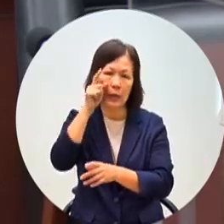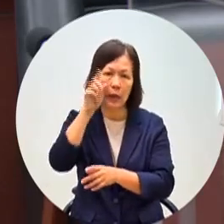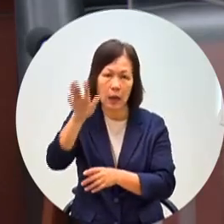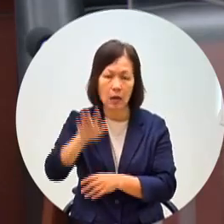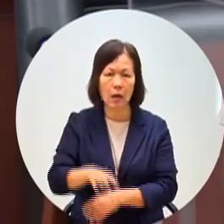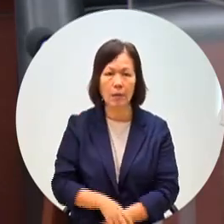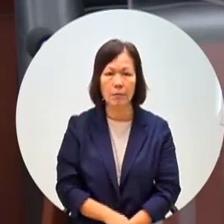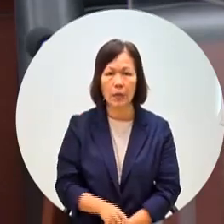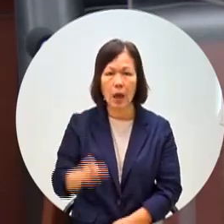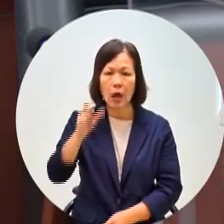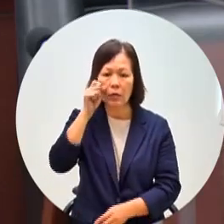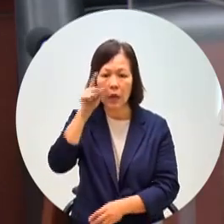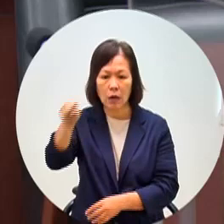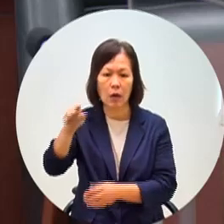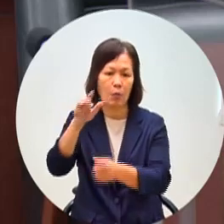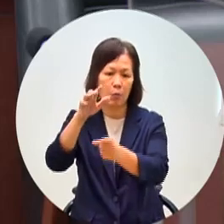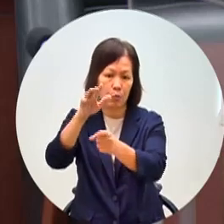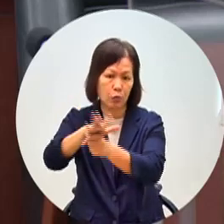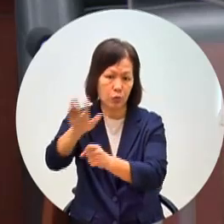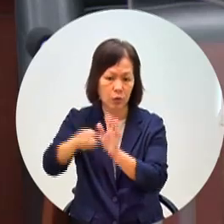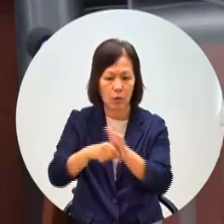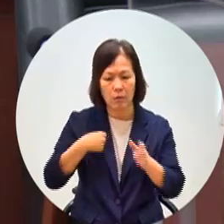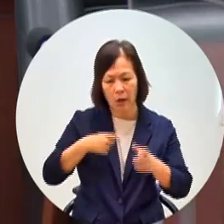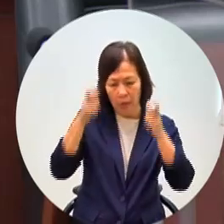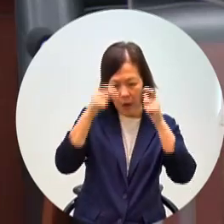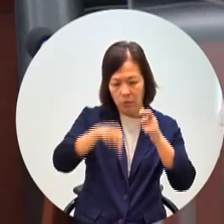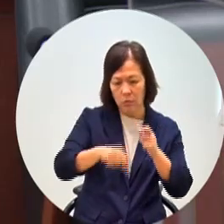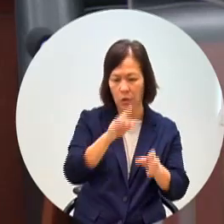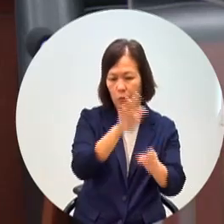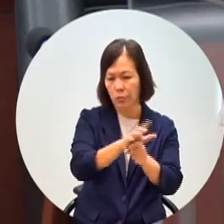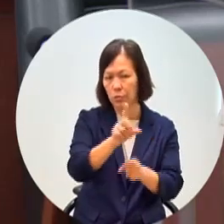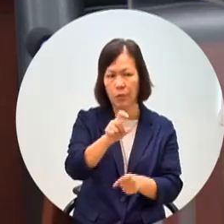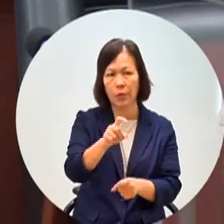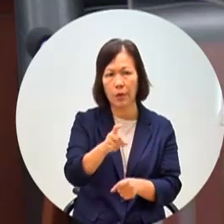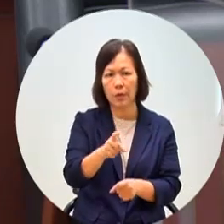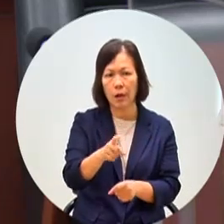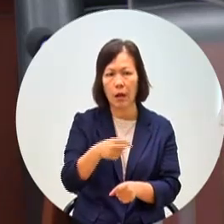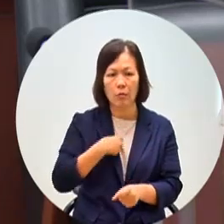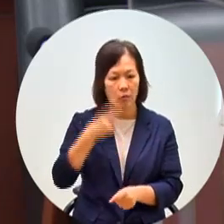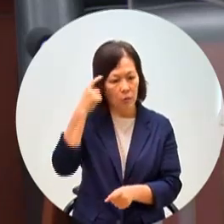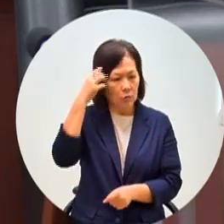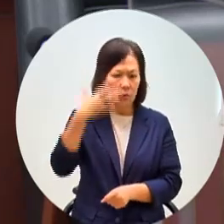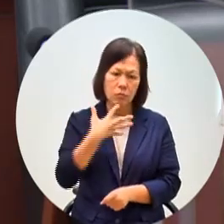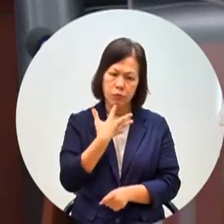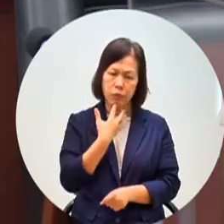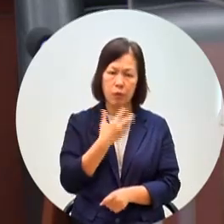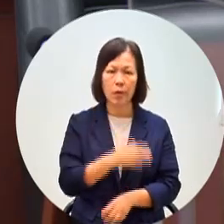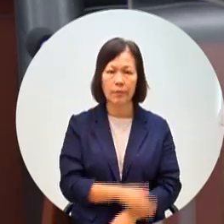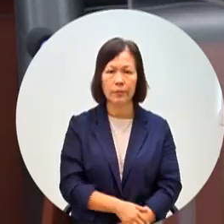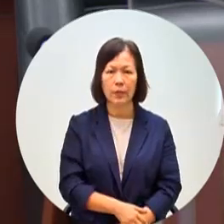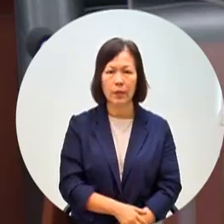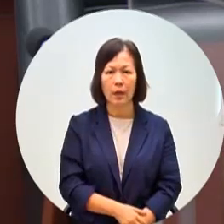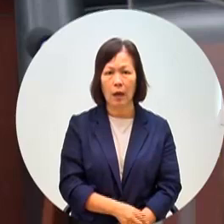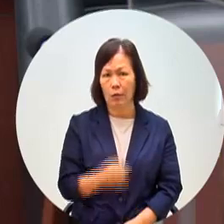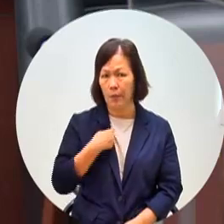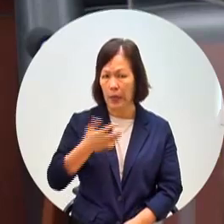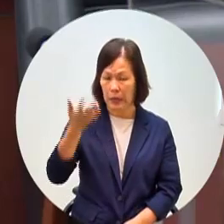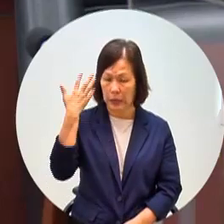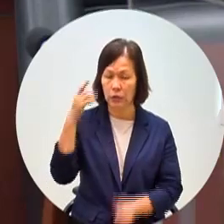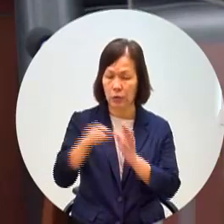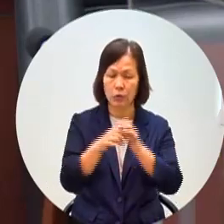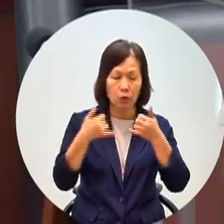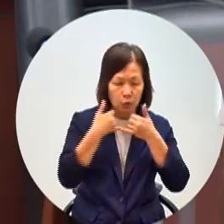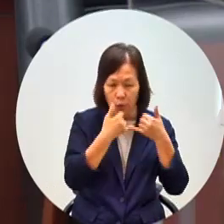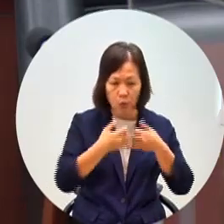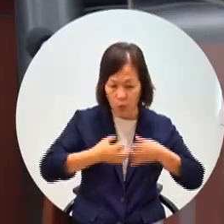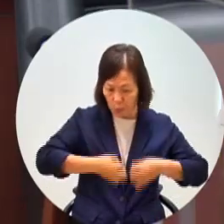南就是能补助，在高雄就是没有办法补助，我也觉得非常的困惑。明明我们曾经就有西瓜农损